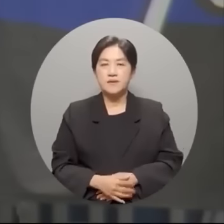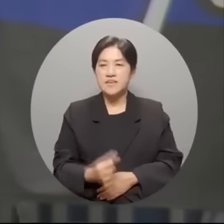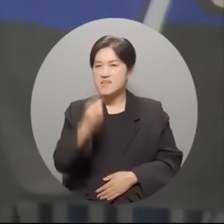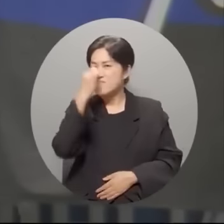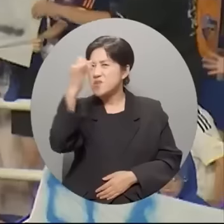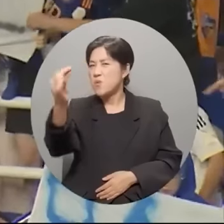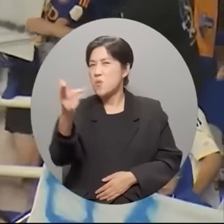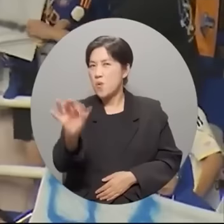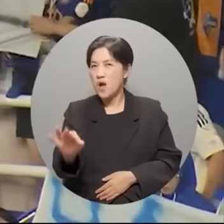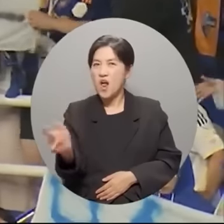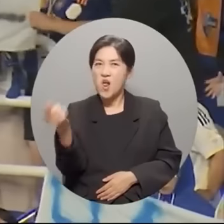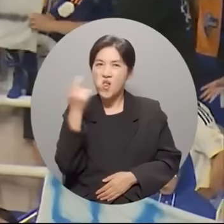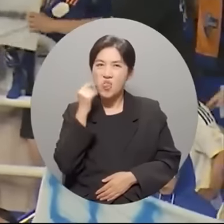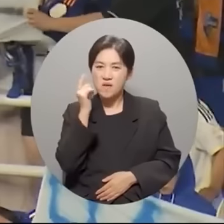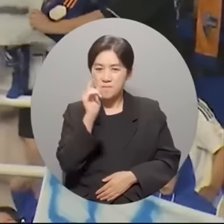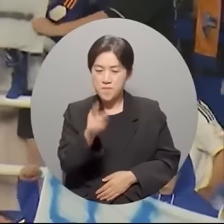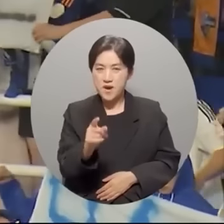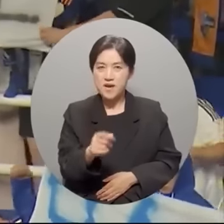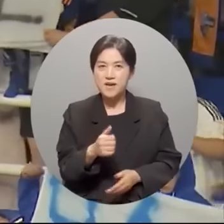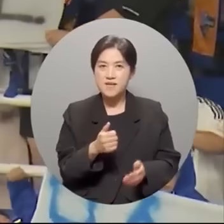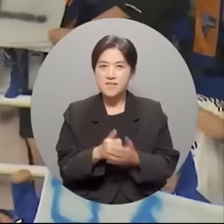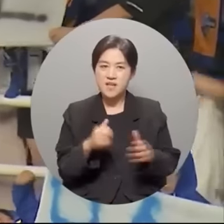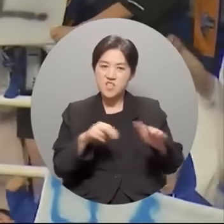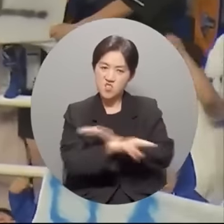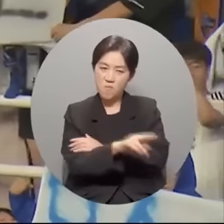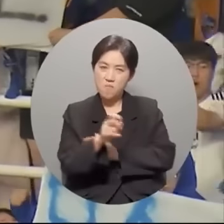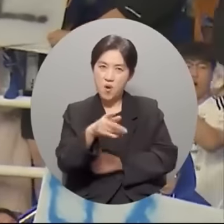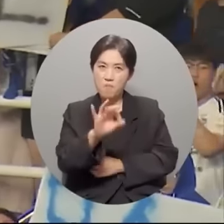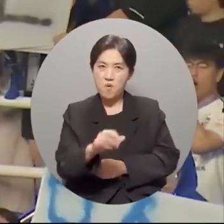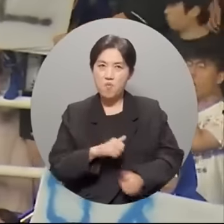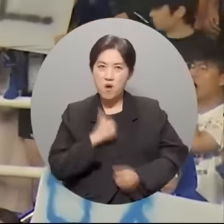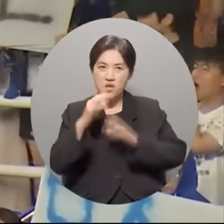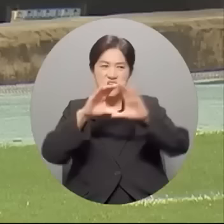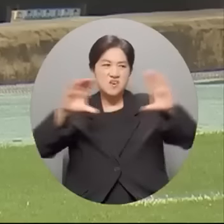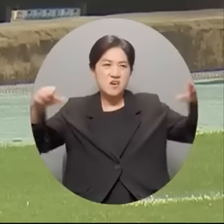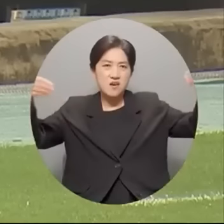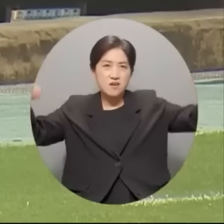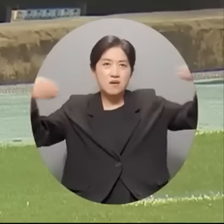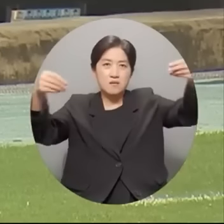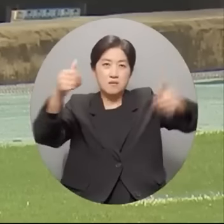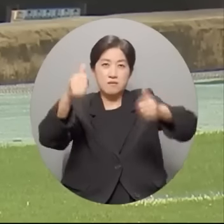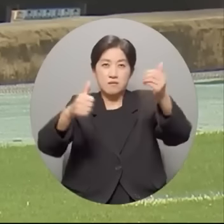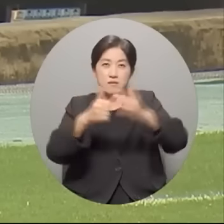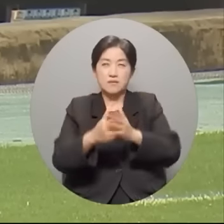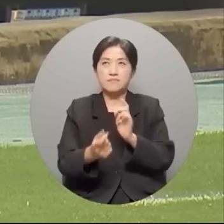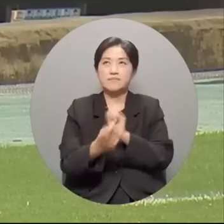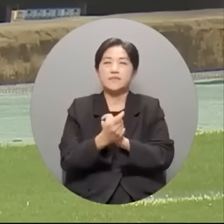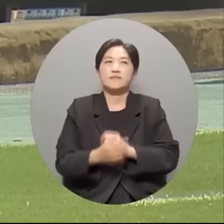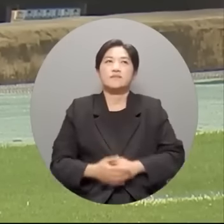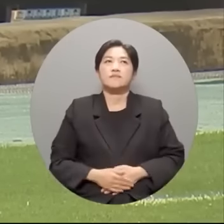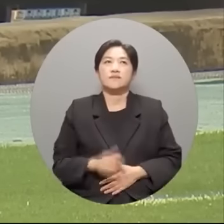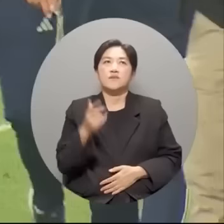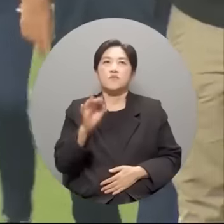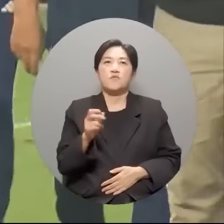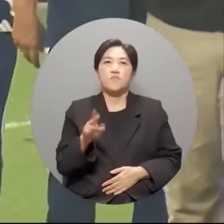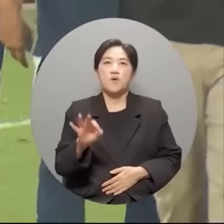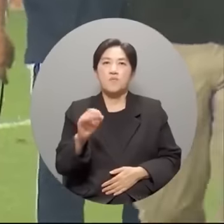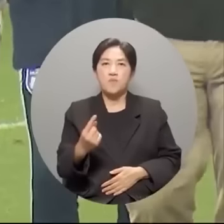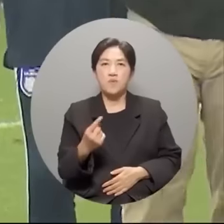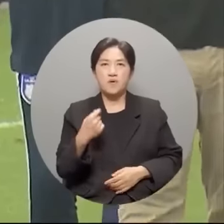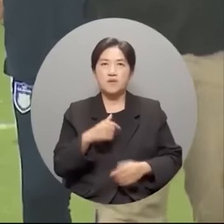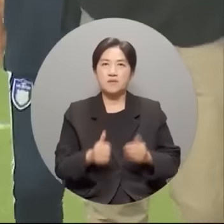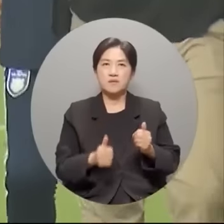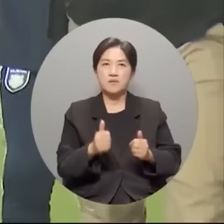홍, 거짓말쟁이, 런명보 등 분노가 담긴 현수막을 경기 내내 맞닥뜨린 홍명보 감독.